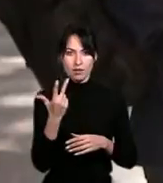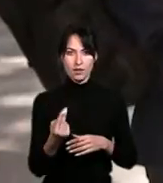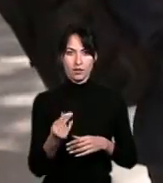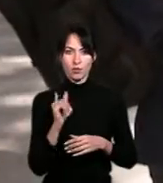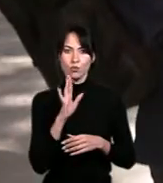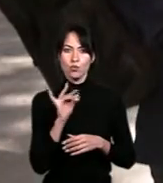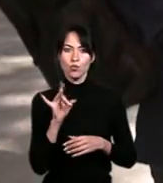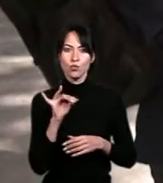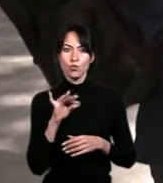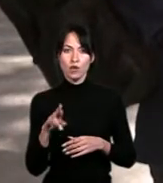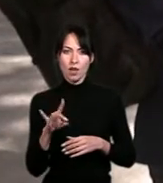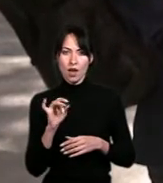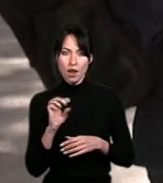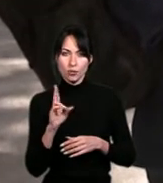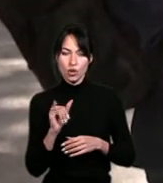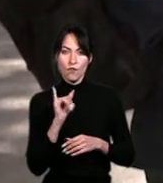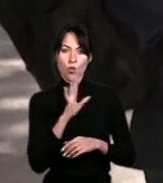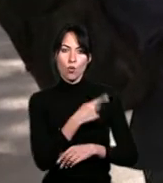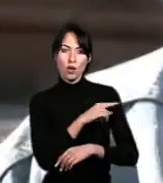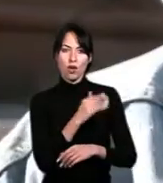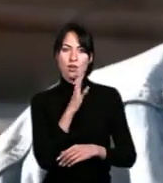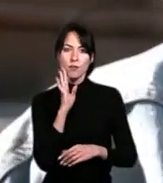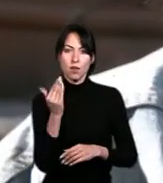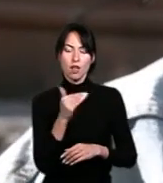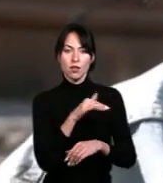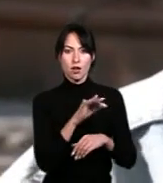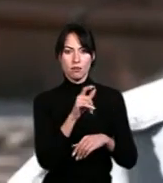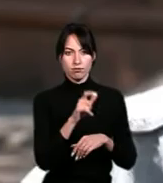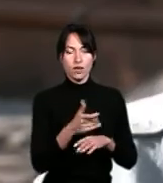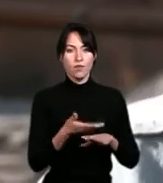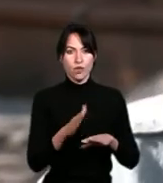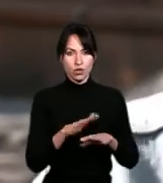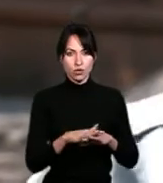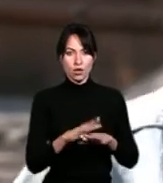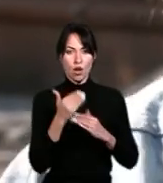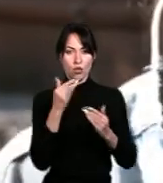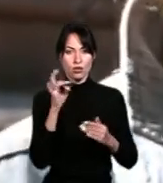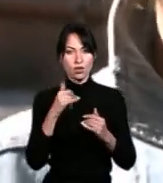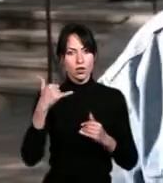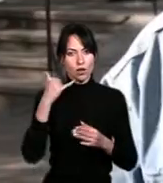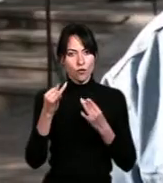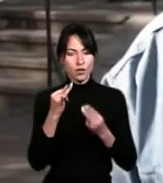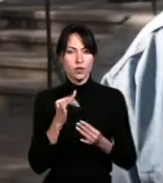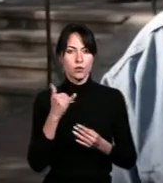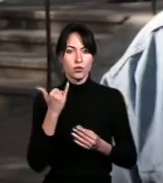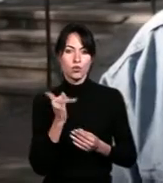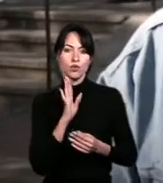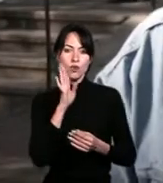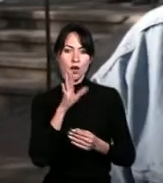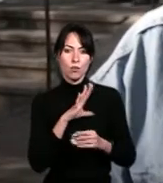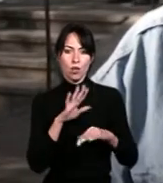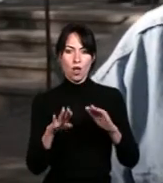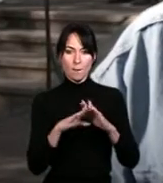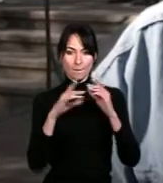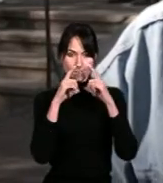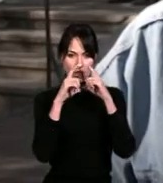Юлії Аракчеєвої у лікарні мати. Каже, її стан стабільно важкий. Востаннє говорили телефоном сьогодні вранці.